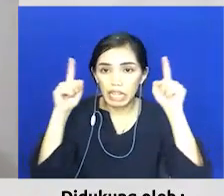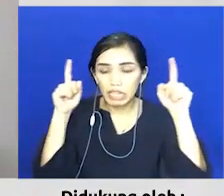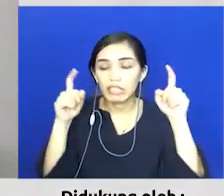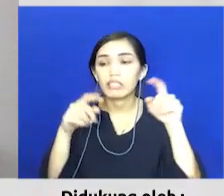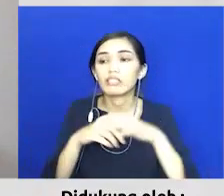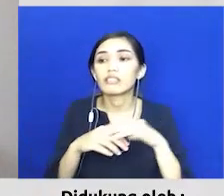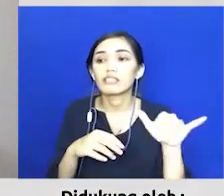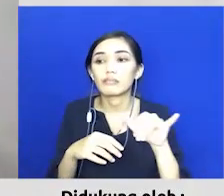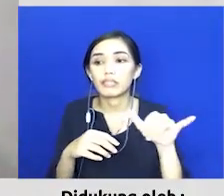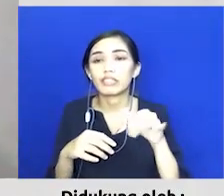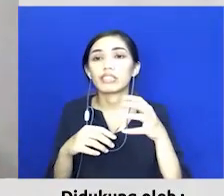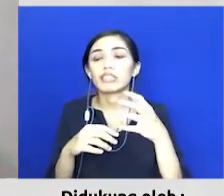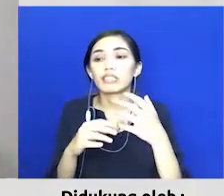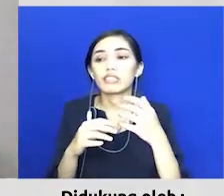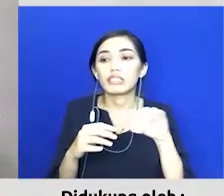memang